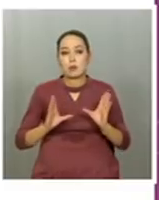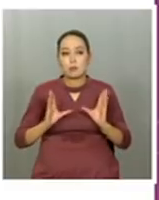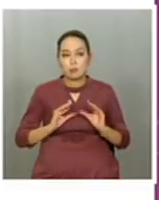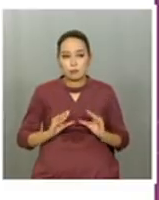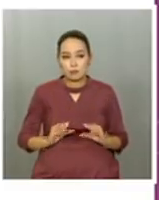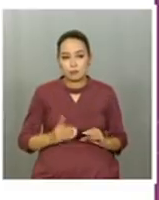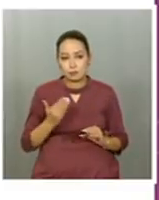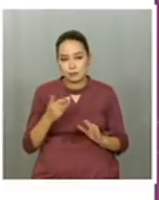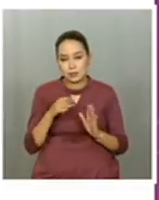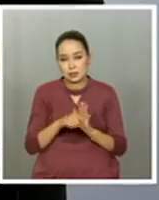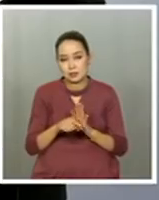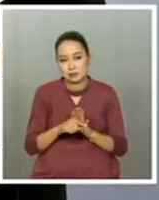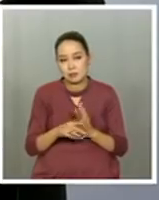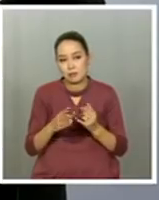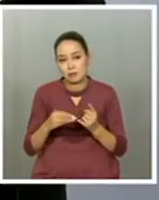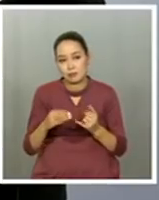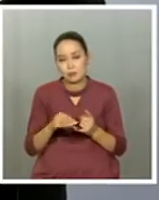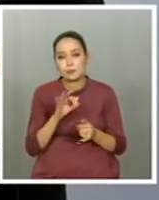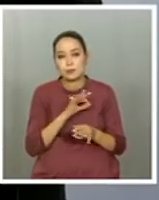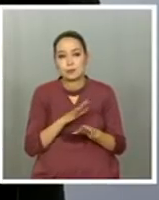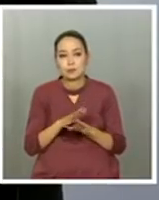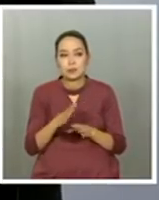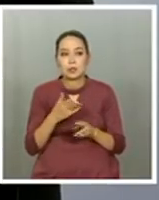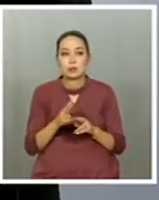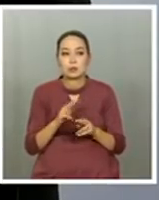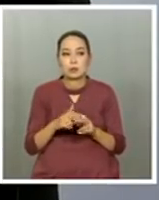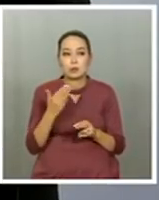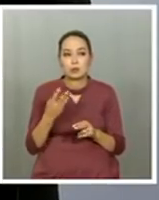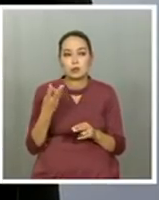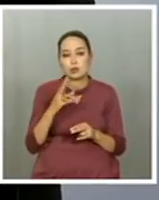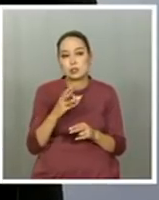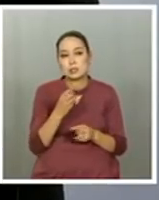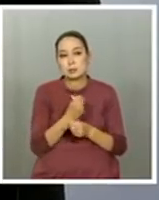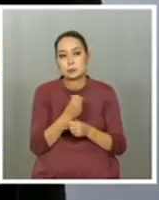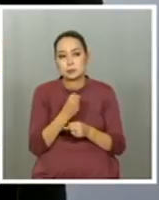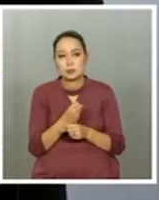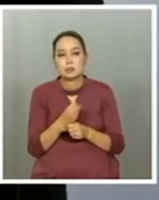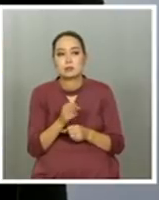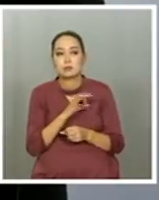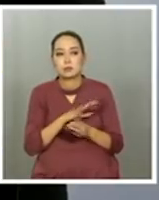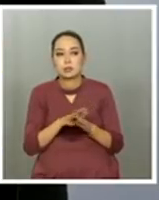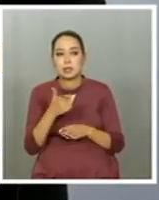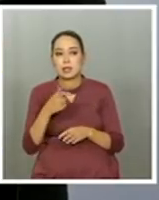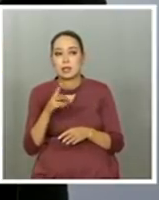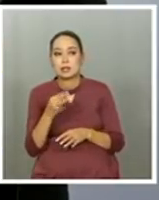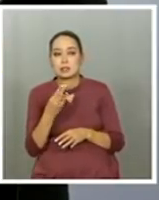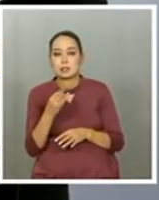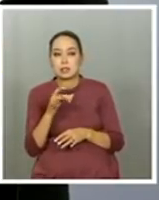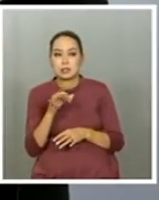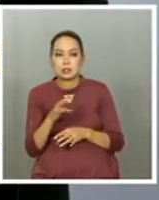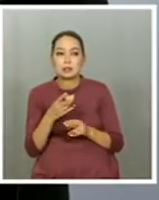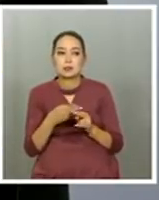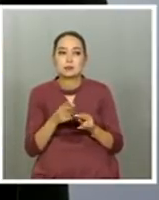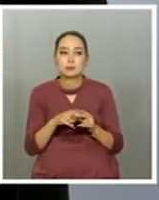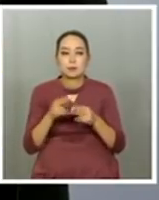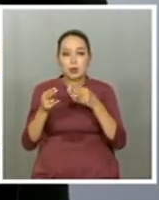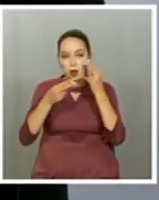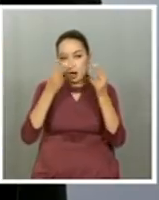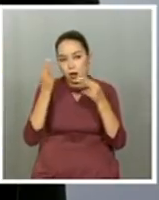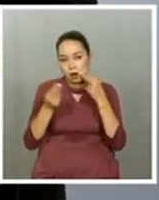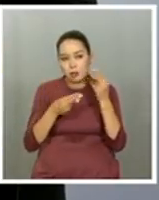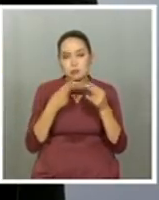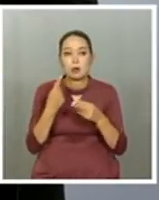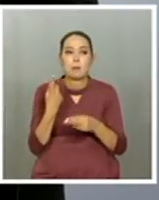ретінде қолданылады. 3 атымды спирттердің бірі глицерин. Глицерин көбіне косметика немесе